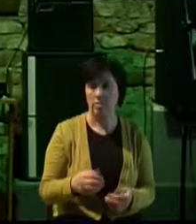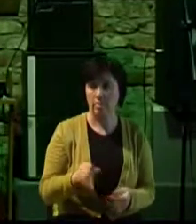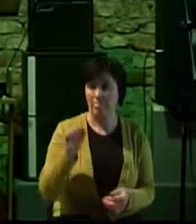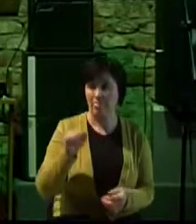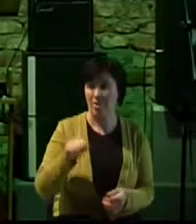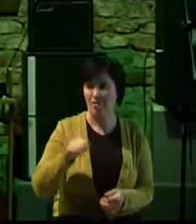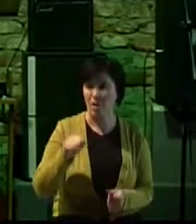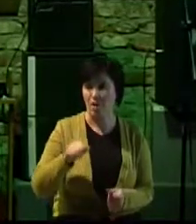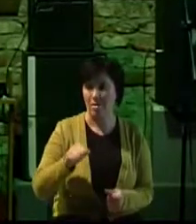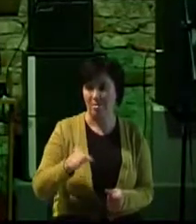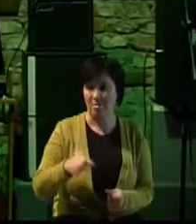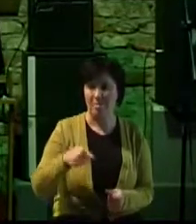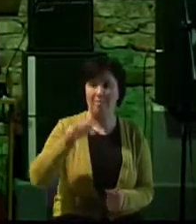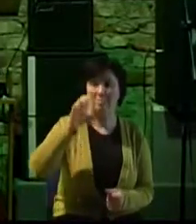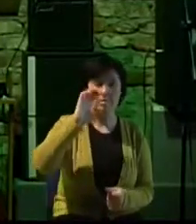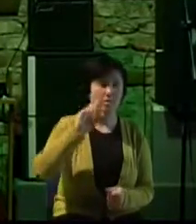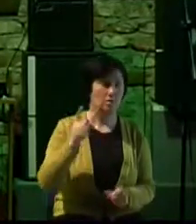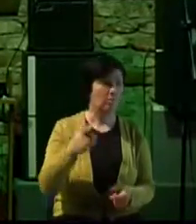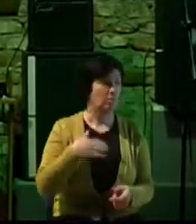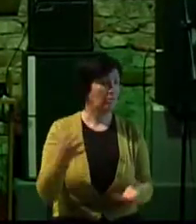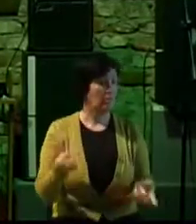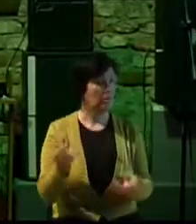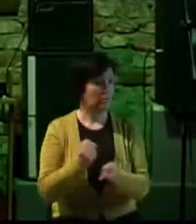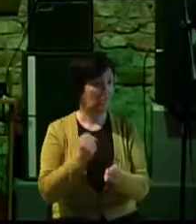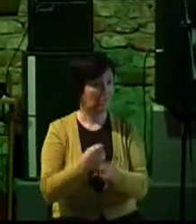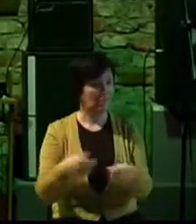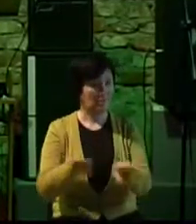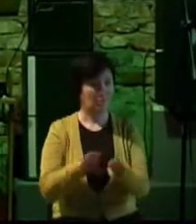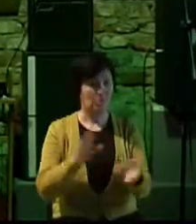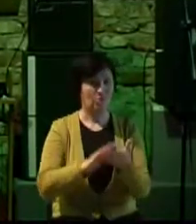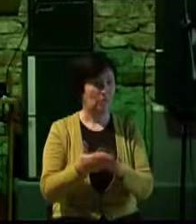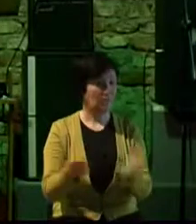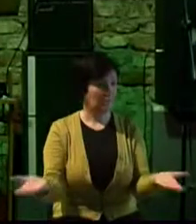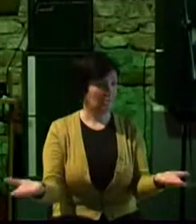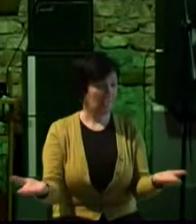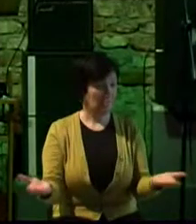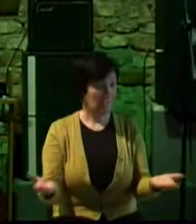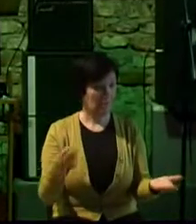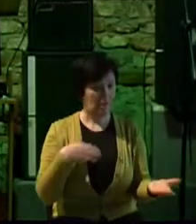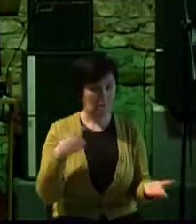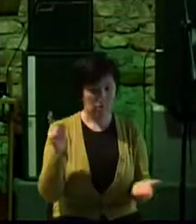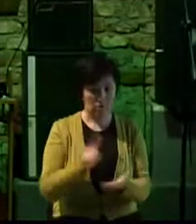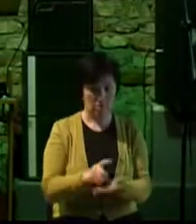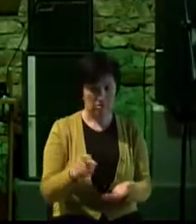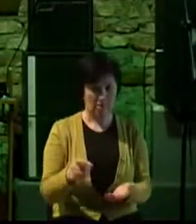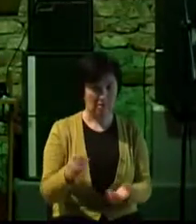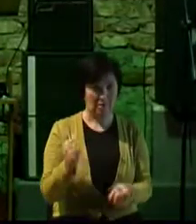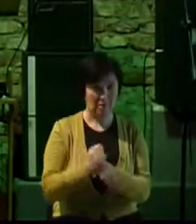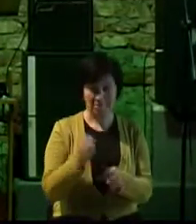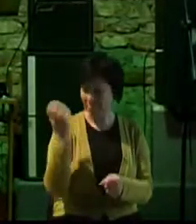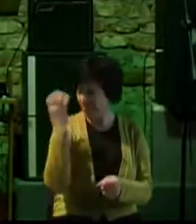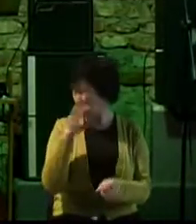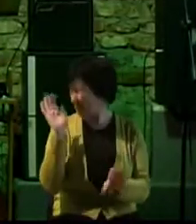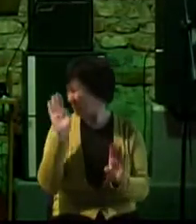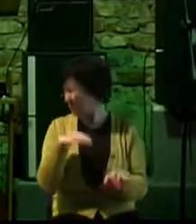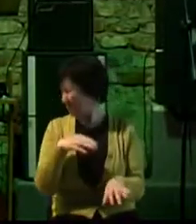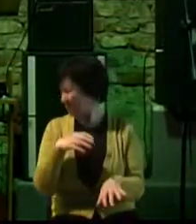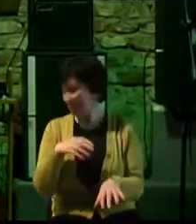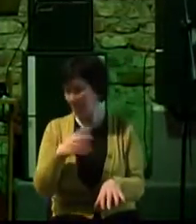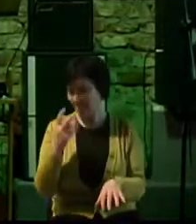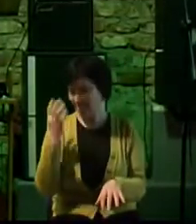пива и пьет ее. Что я должен делать в этой ситуации? Должен ли я сделать вид, что ничего не вижу, не